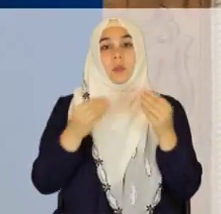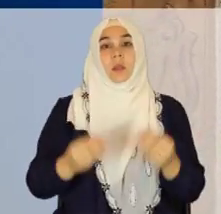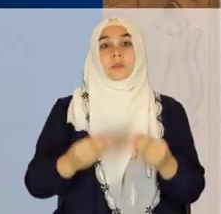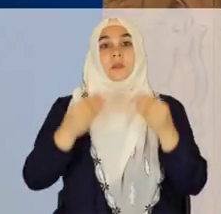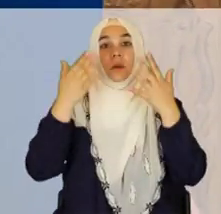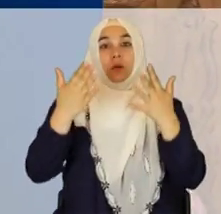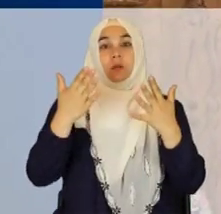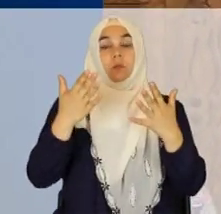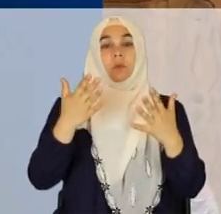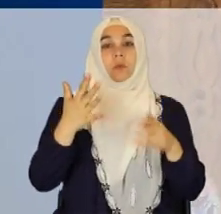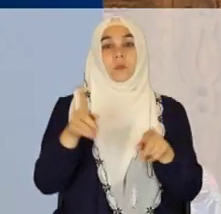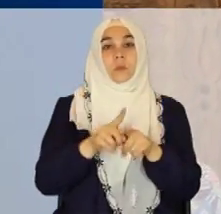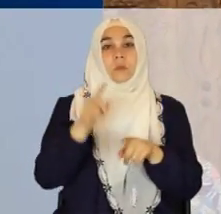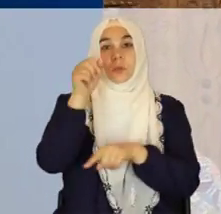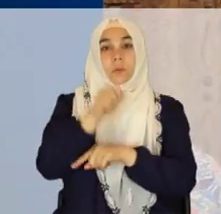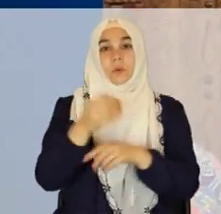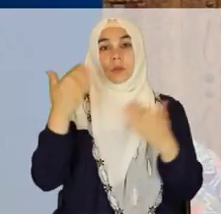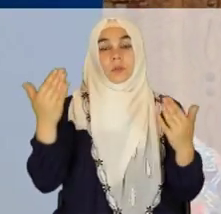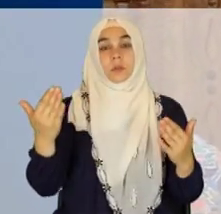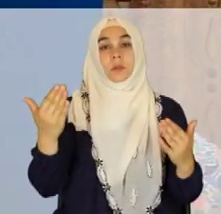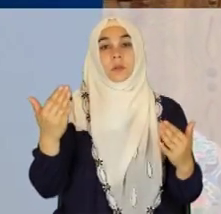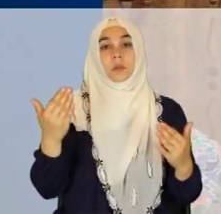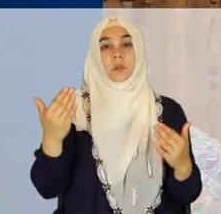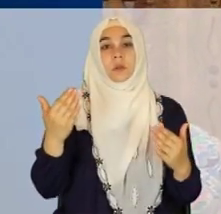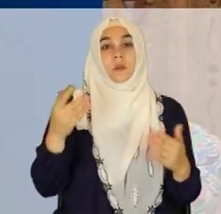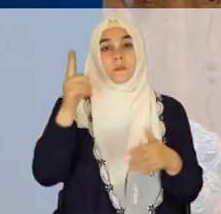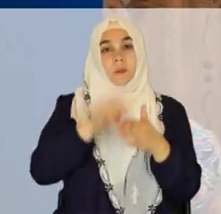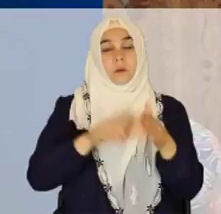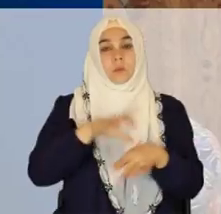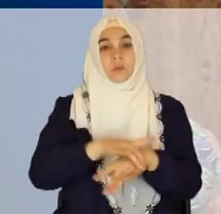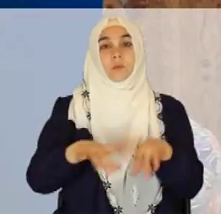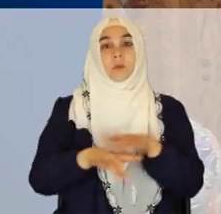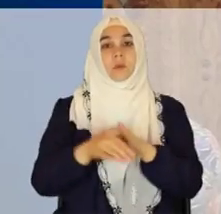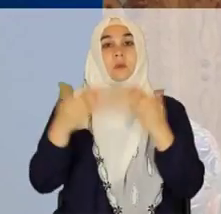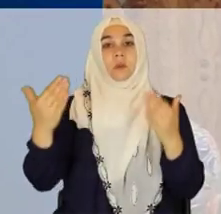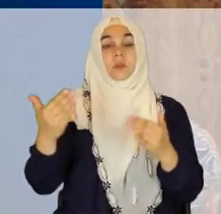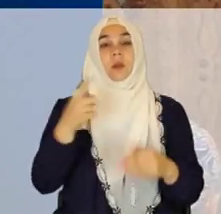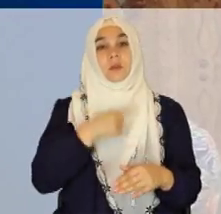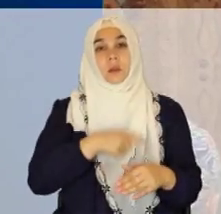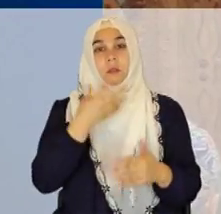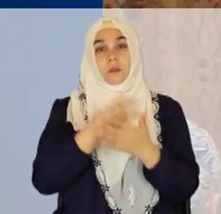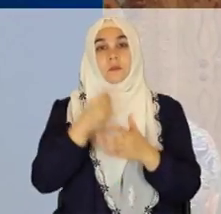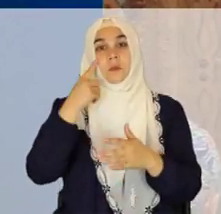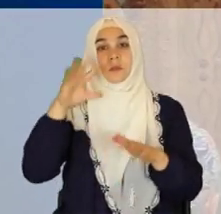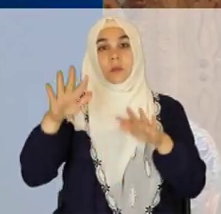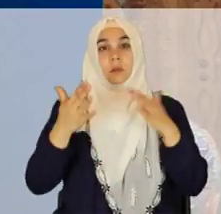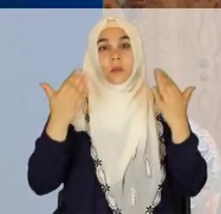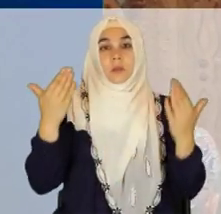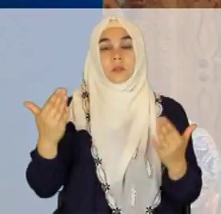zakot ibodatining mo'min bandani xulqini